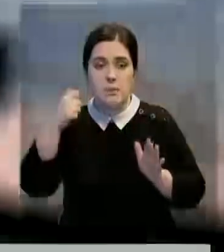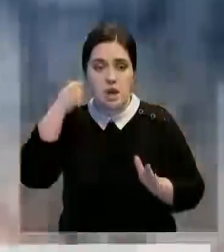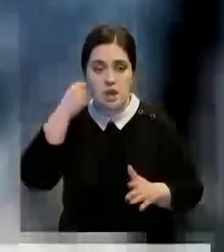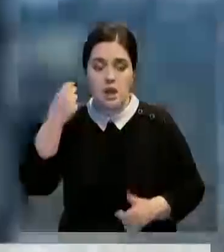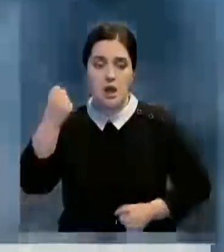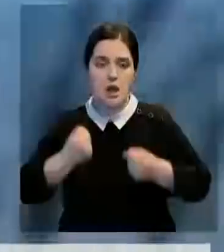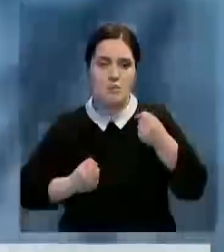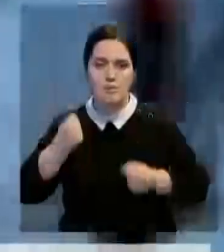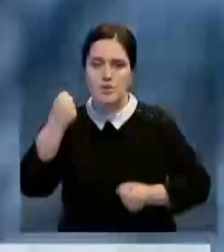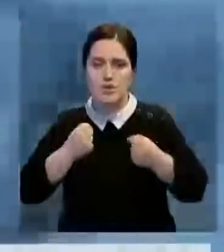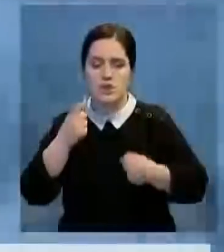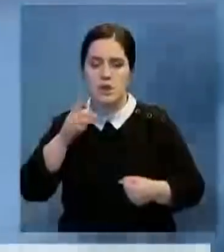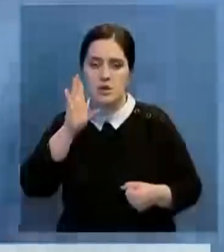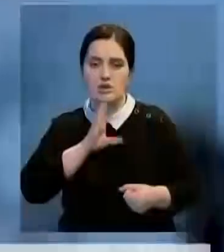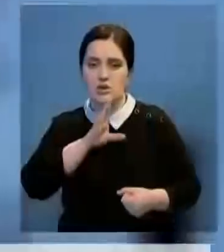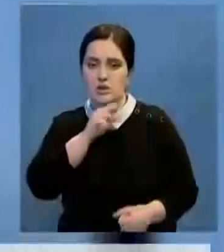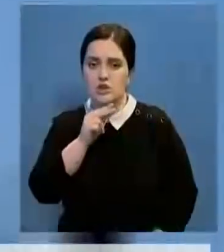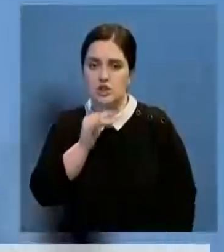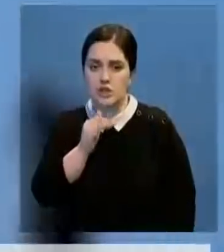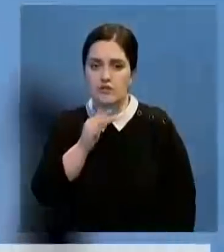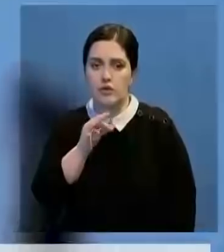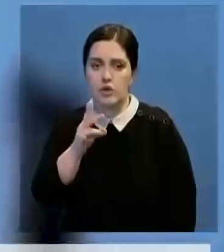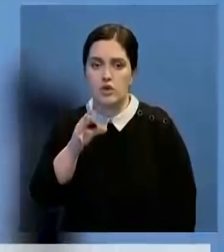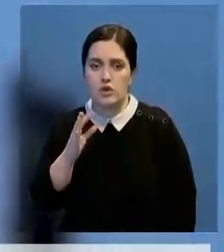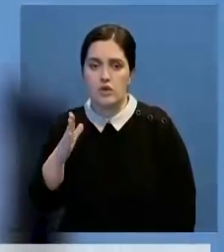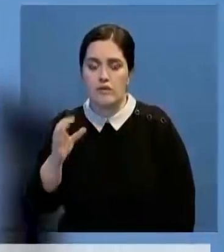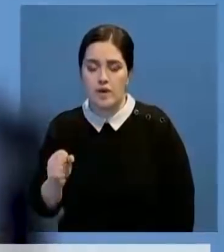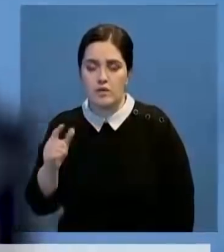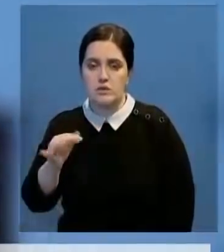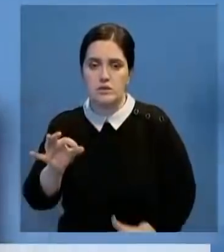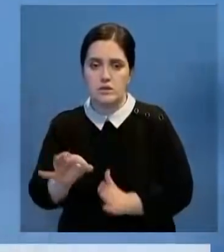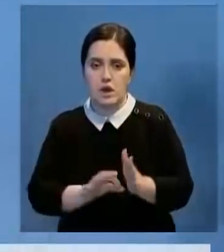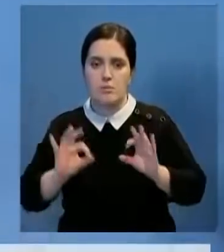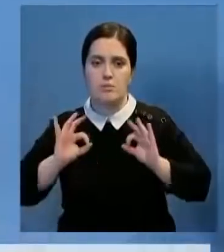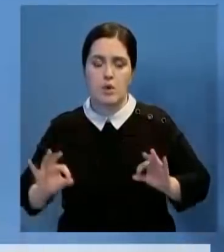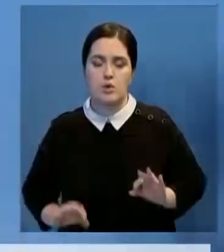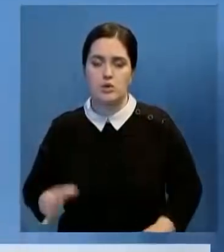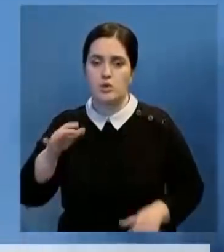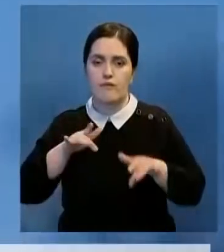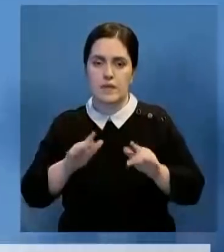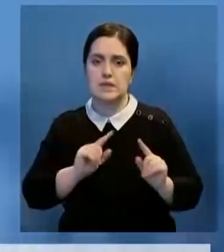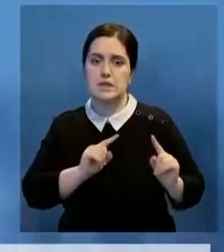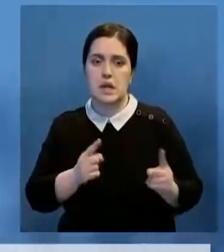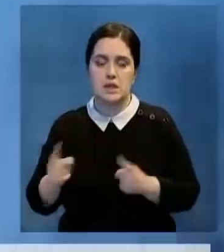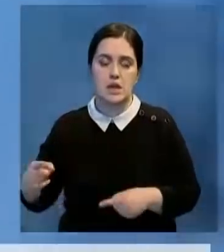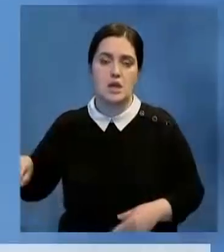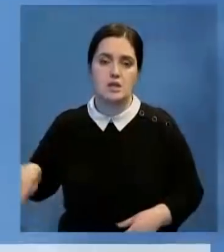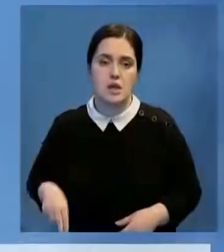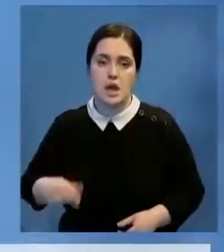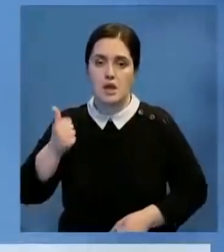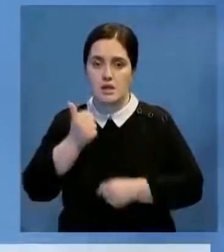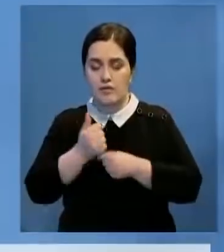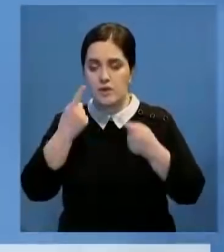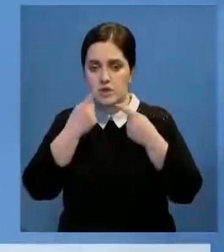машинистка обходчица Наталья Чифонова. В прокуратуре сразу возбудили уголовное дело и заявили о задержании директора и главного